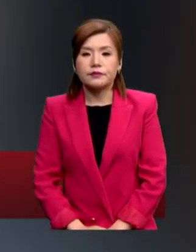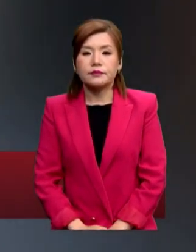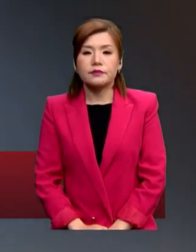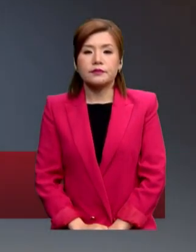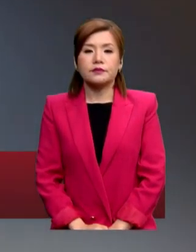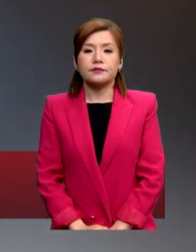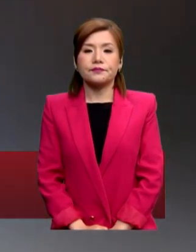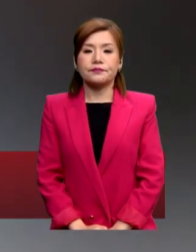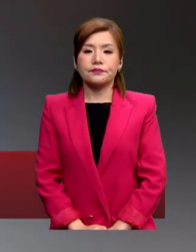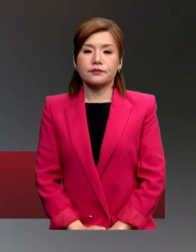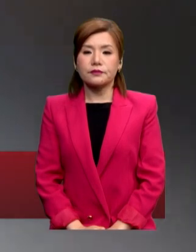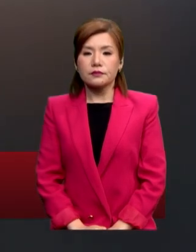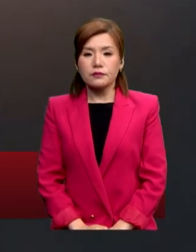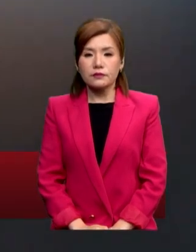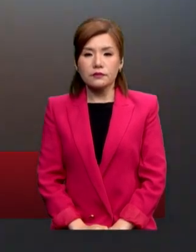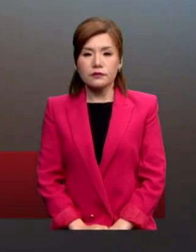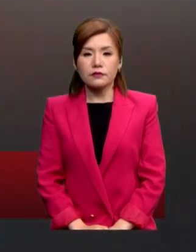Әрі, беспредел болып қырыватыр.